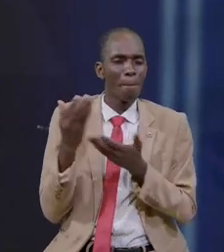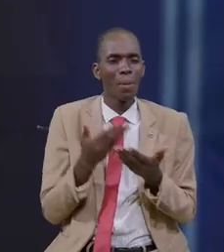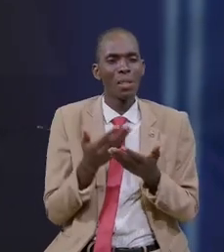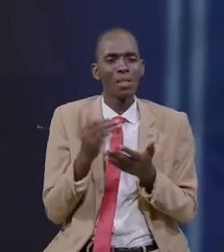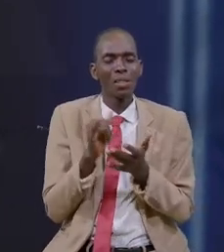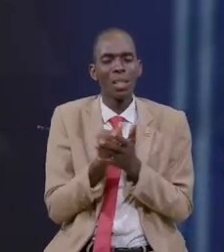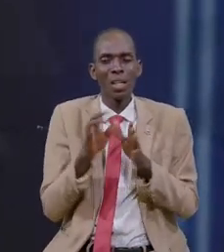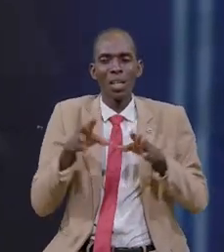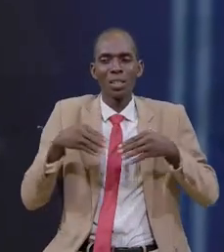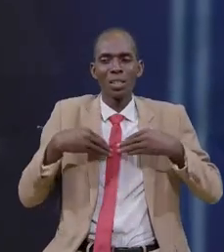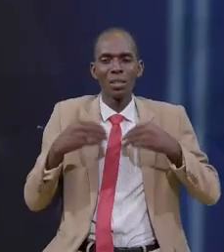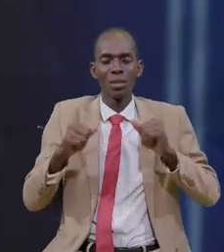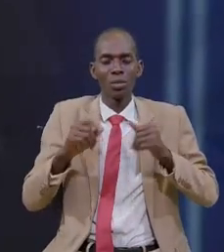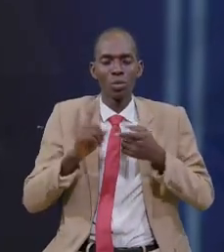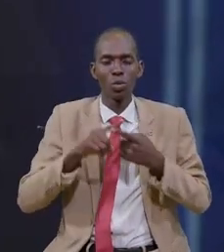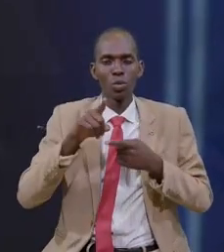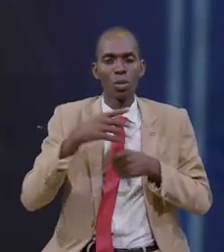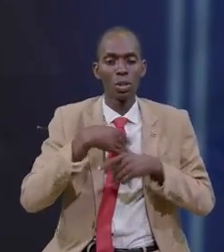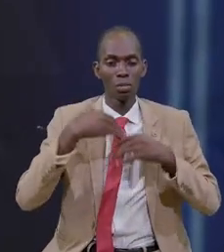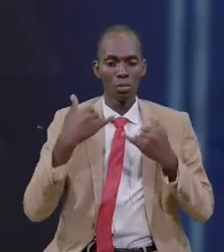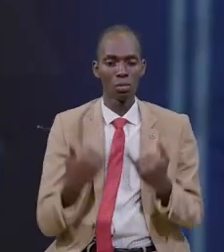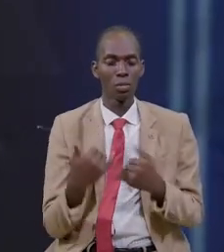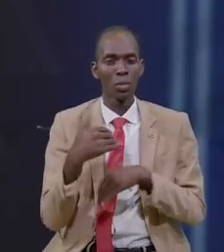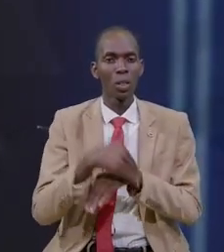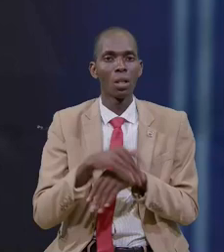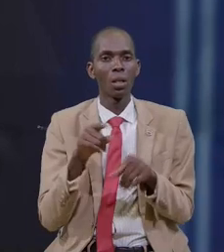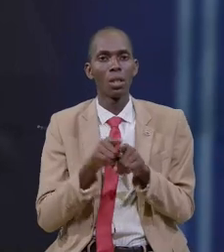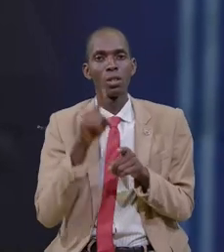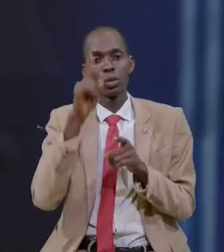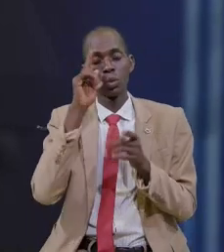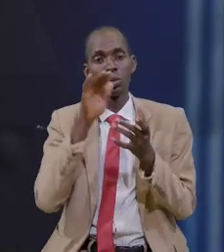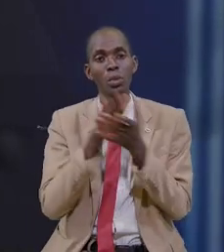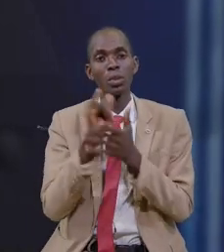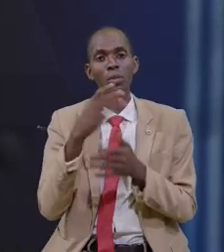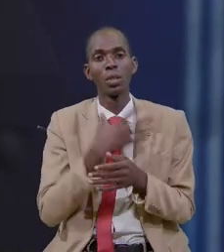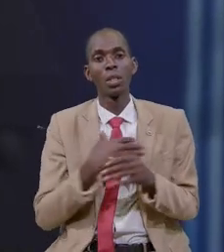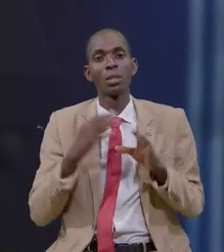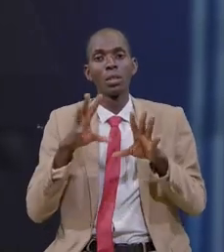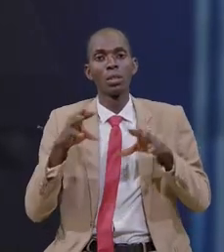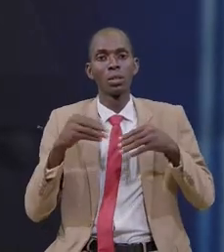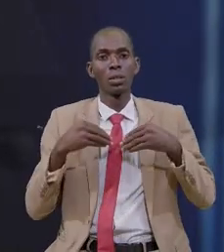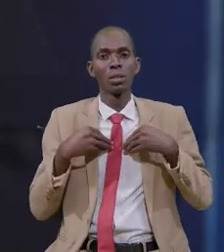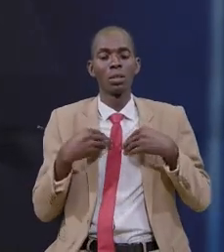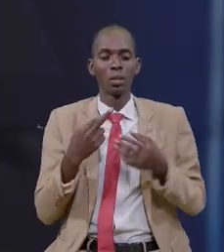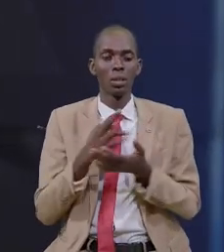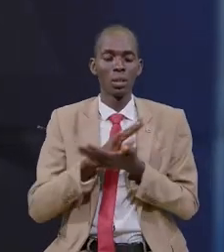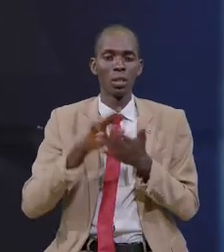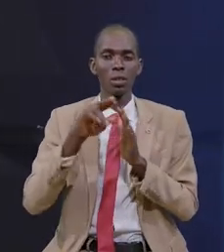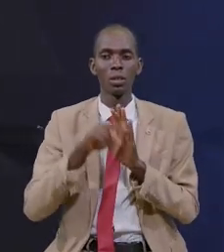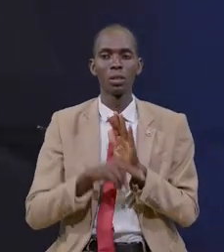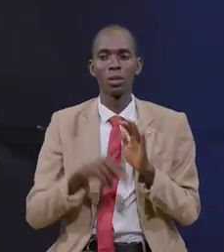t'apporte l'acceptation. Et ce soir, comme tu crois, tu acceptes, la